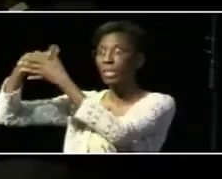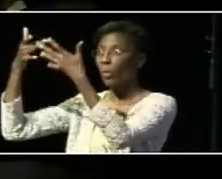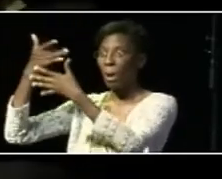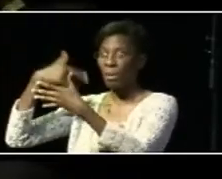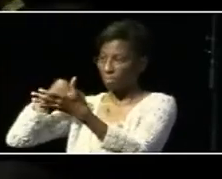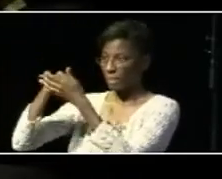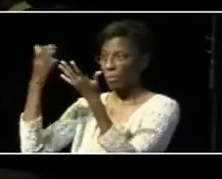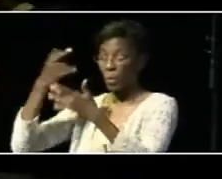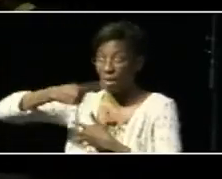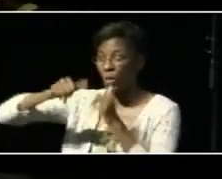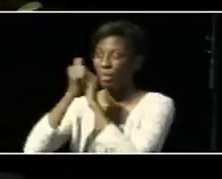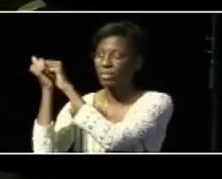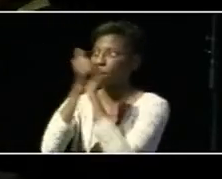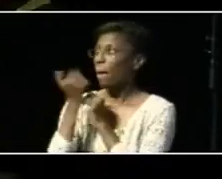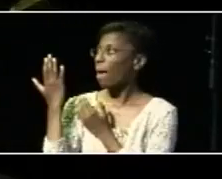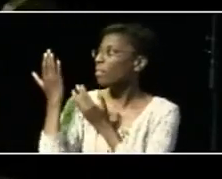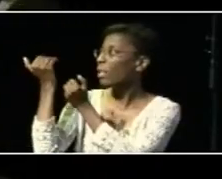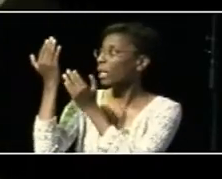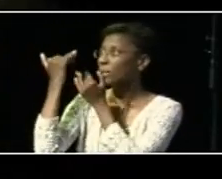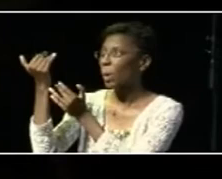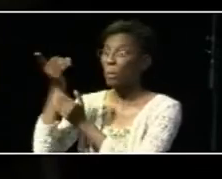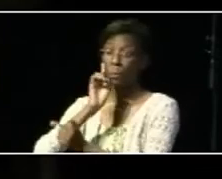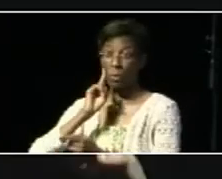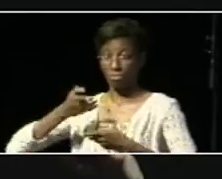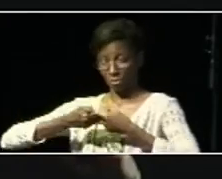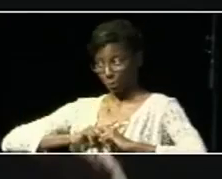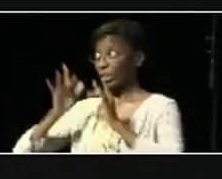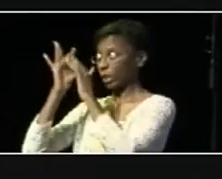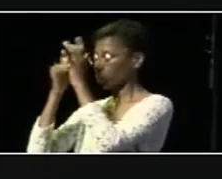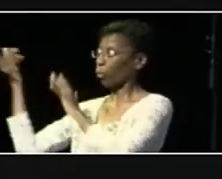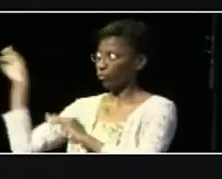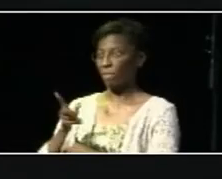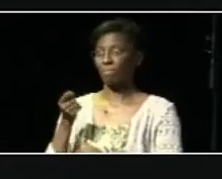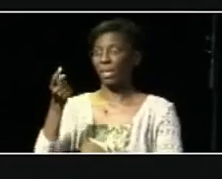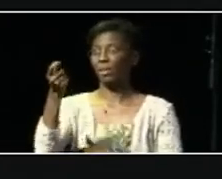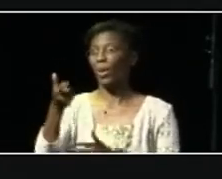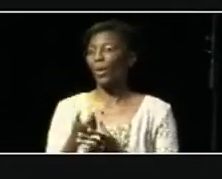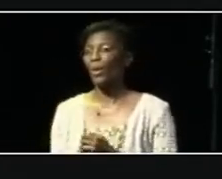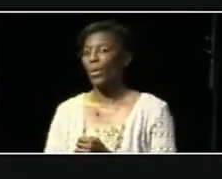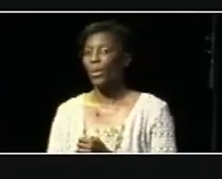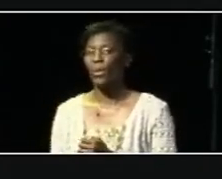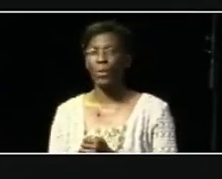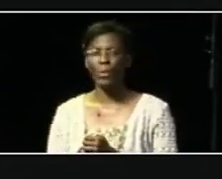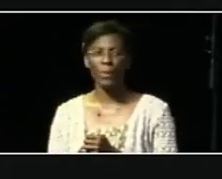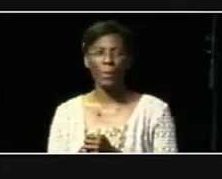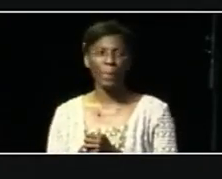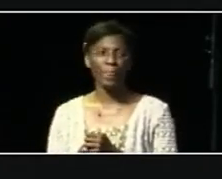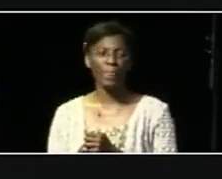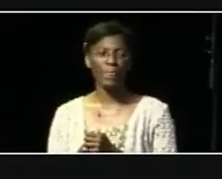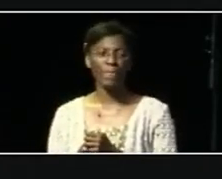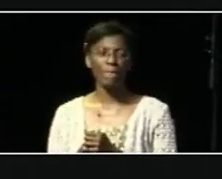attente, à ce sentiment, cette conviction que Jésus revient bientôt. He wants us to diminish and eliminate personal